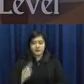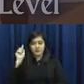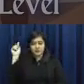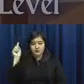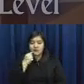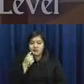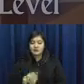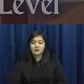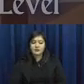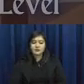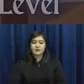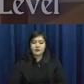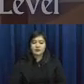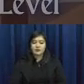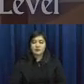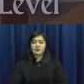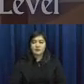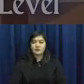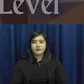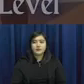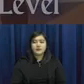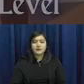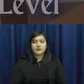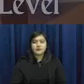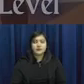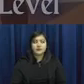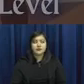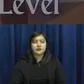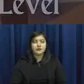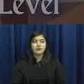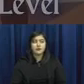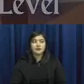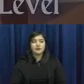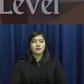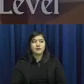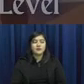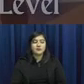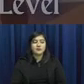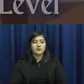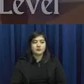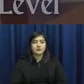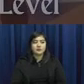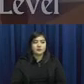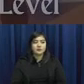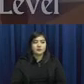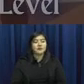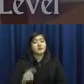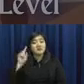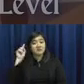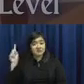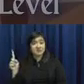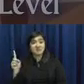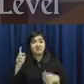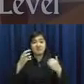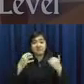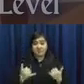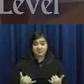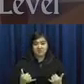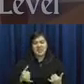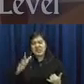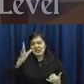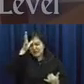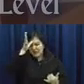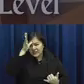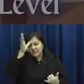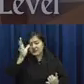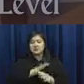niya, hindi na makikipag-fellowship para hindi na mapuyat. Para makapasok ng trabaho kinabukasan. To